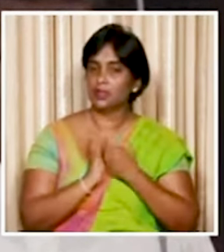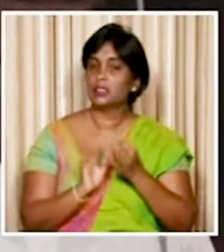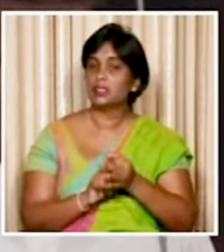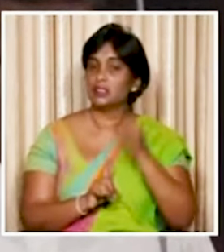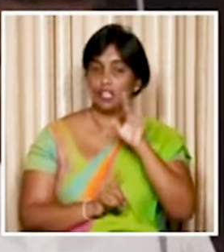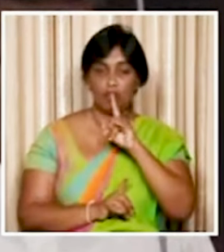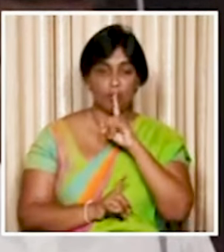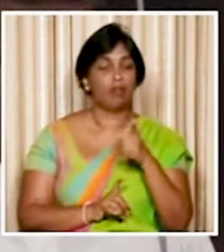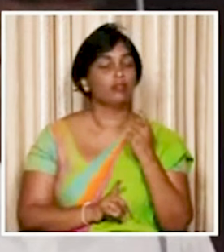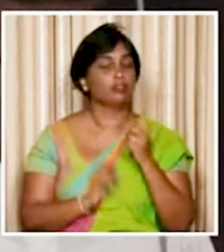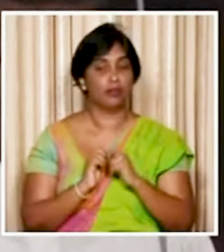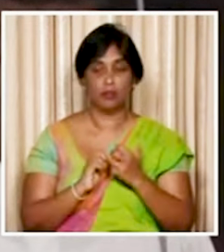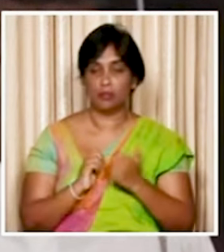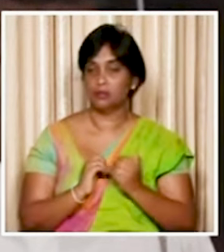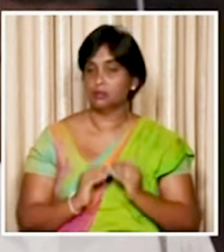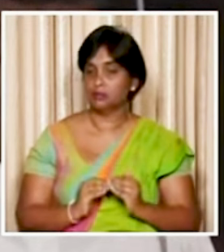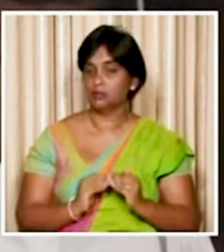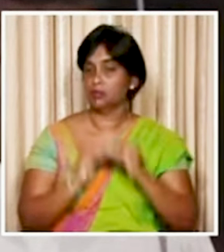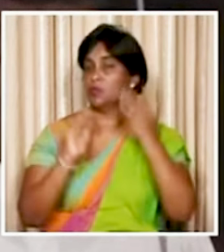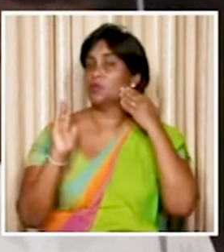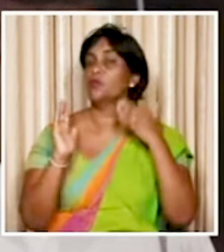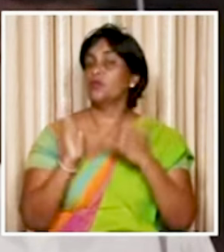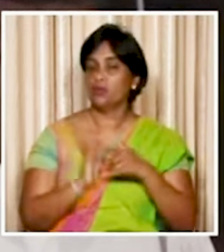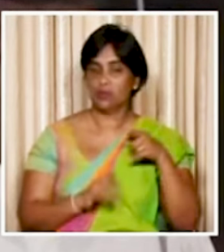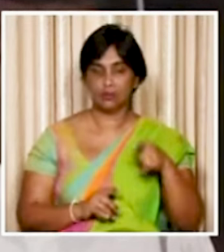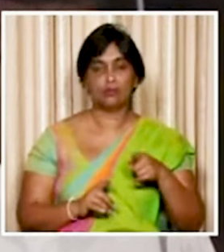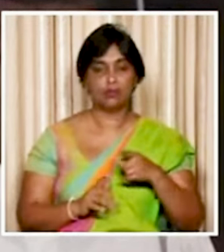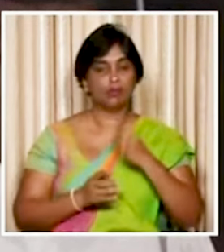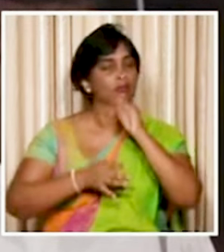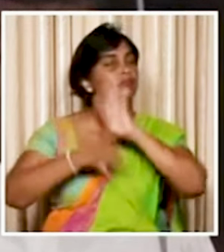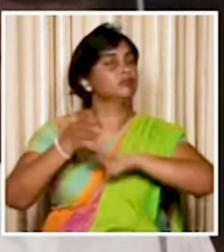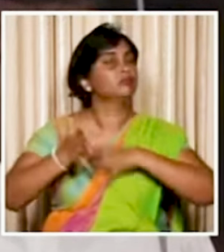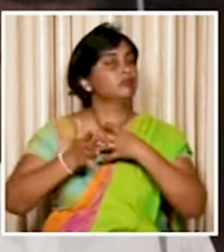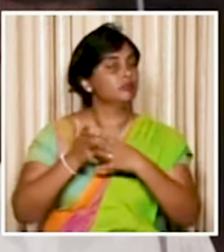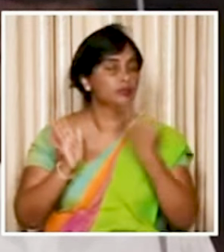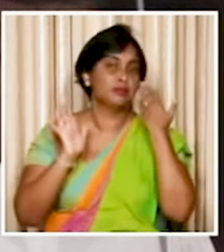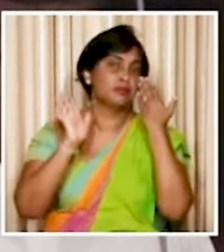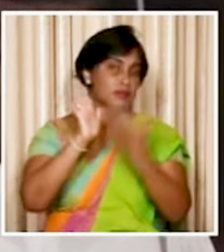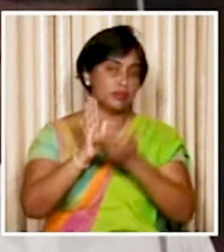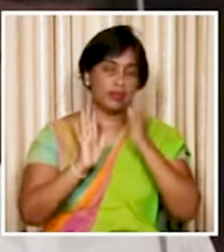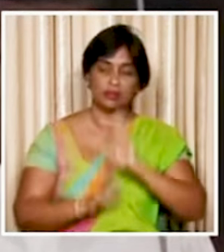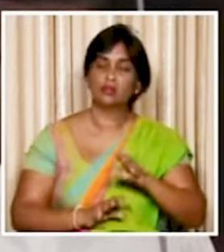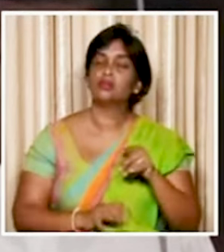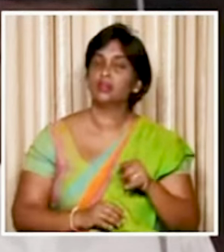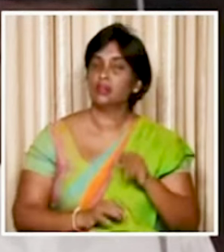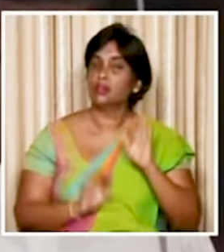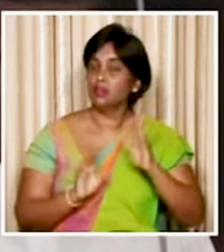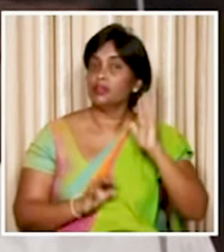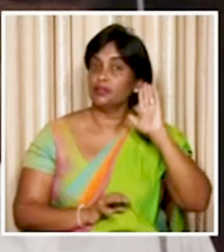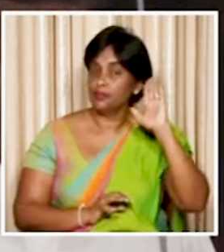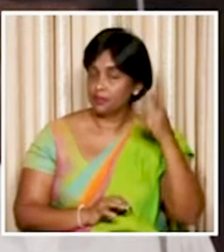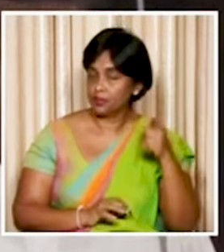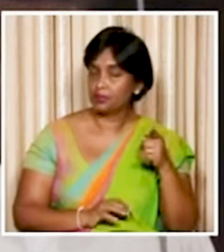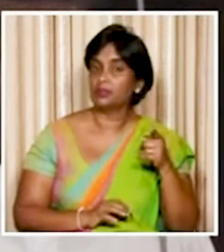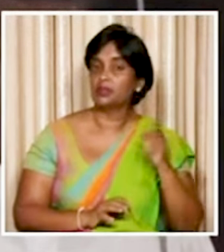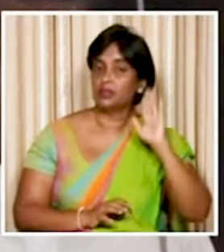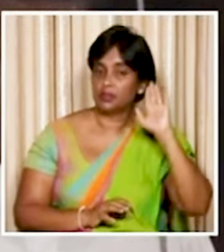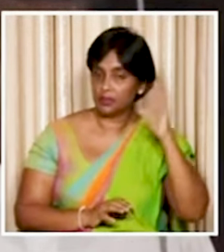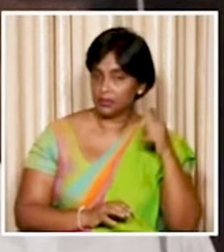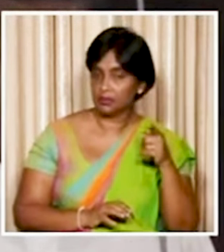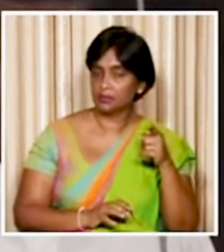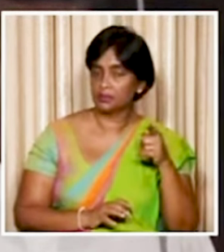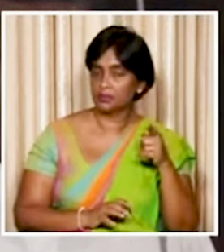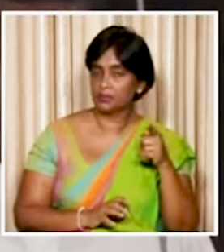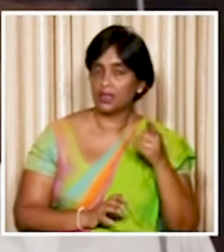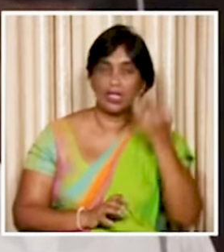பொருளாதார நெருக்கடி இன ரீதியாக தமிழர்களை ஒடுக்க வேண்டும் என்பதற்காக வெளிநாடுகளில் பெற்ற கடன்கள் மூலமாக,